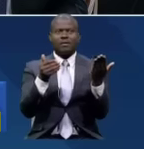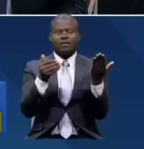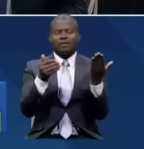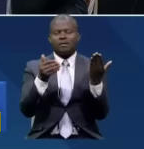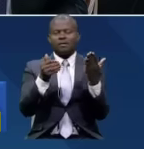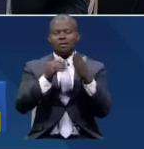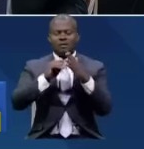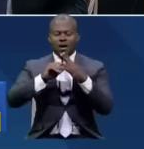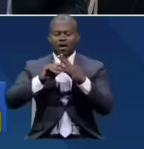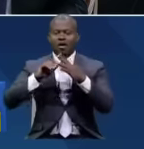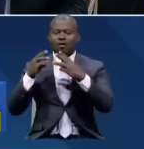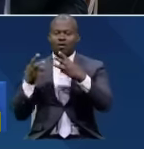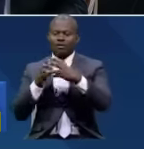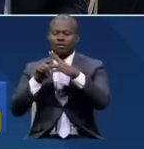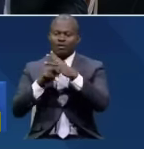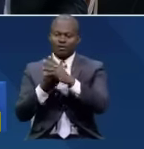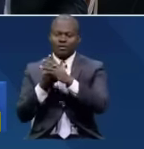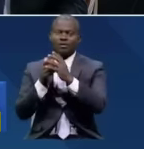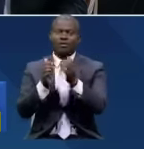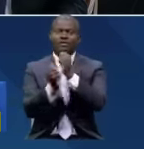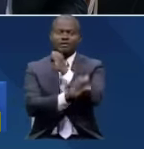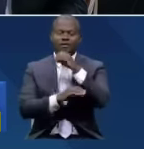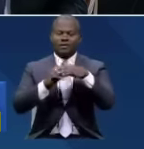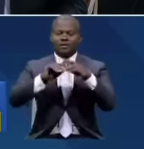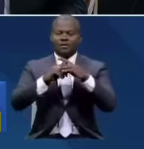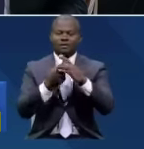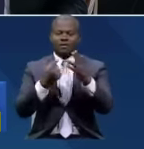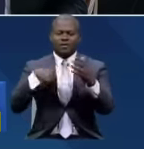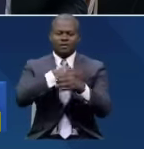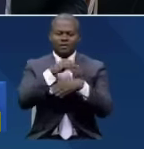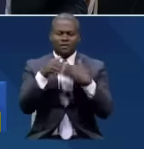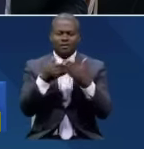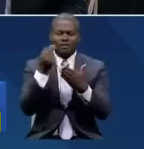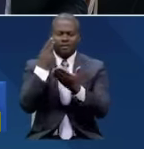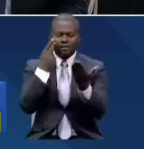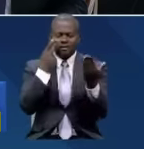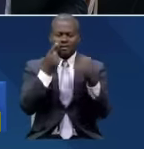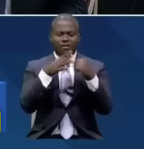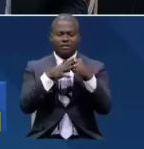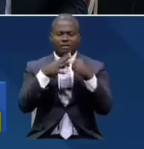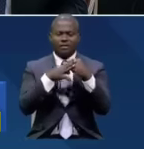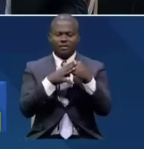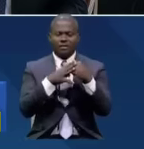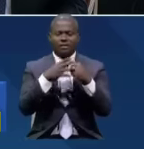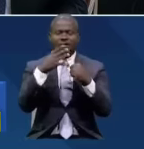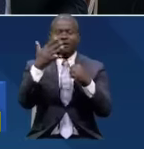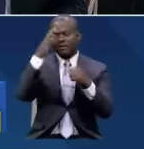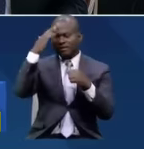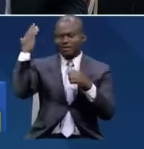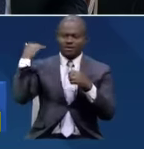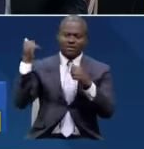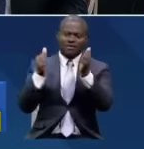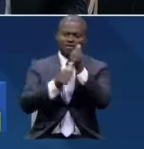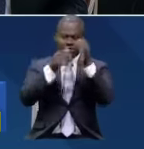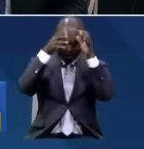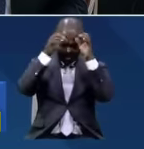Your Excellency 1995 mukiri Vice Perezida, mwatubwiye ko hazubakwa amateka. Kuko turabashimira